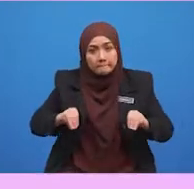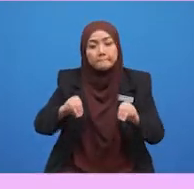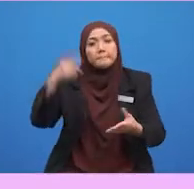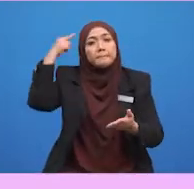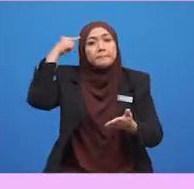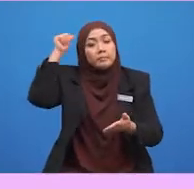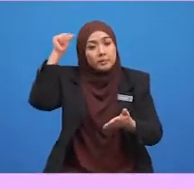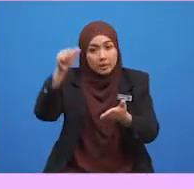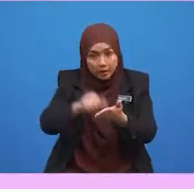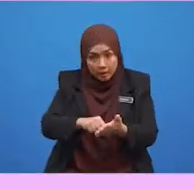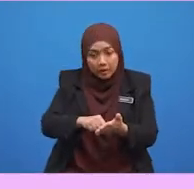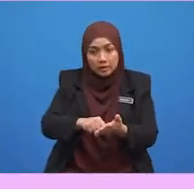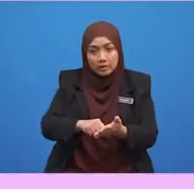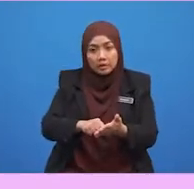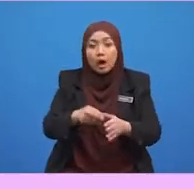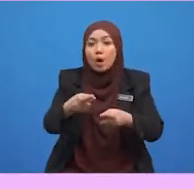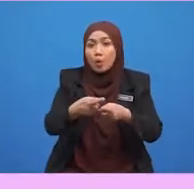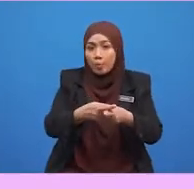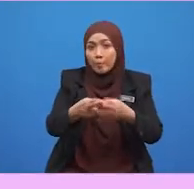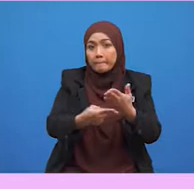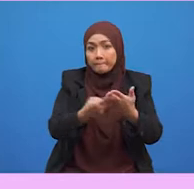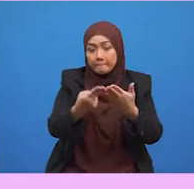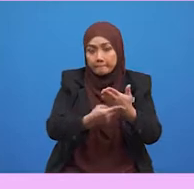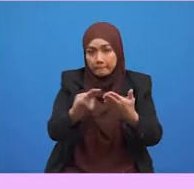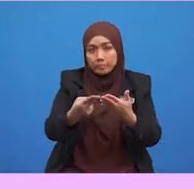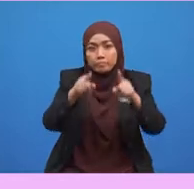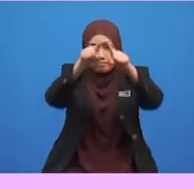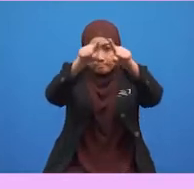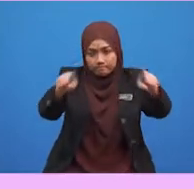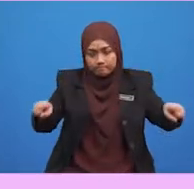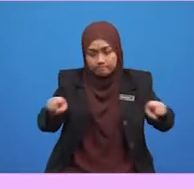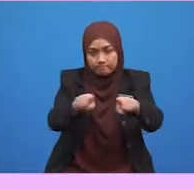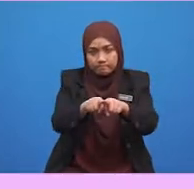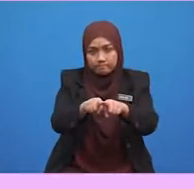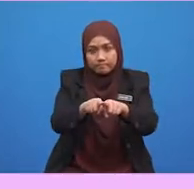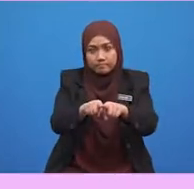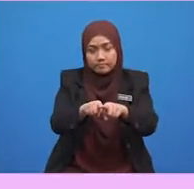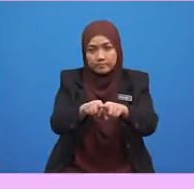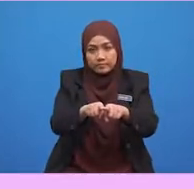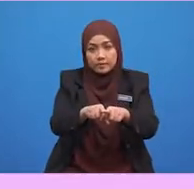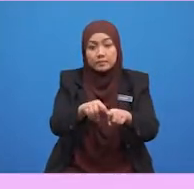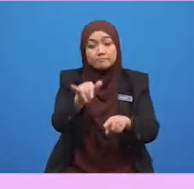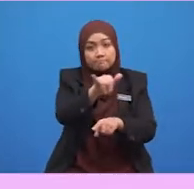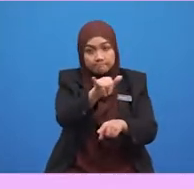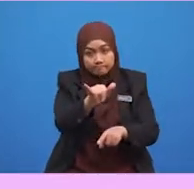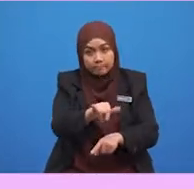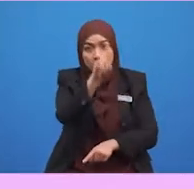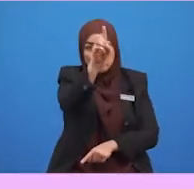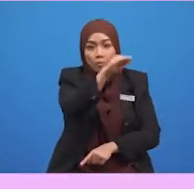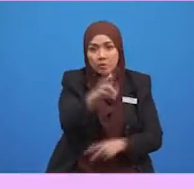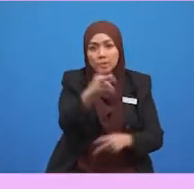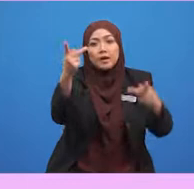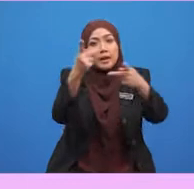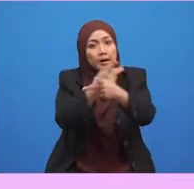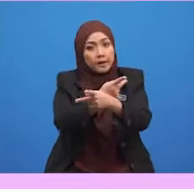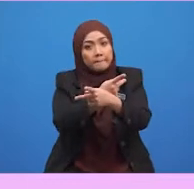lagi rumus luas segi tiga, bukan? Ya, luas segi tiga sama dengan 1 per